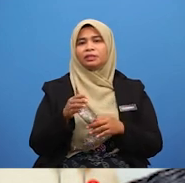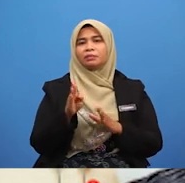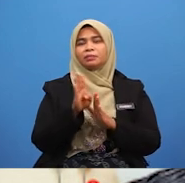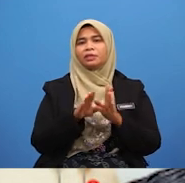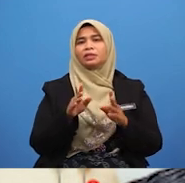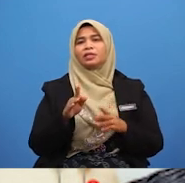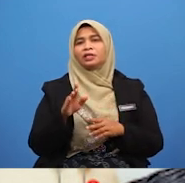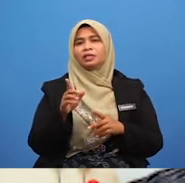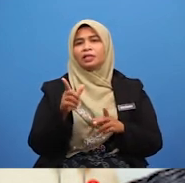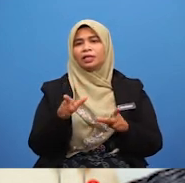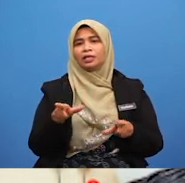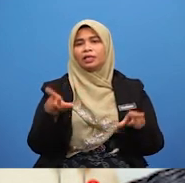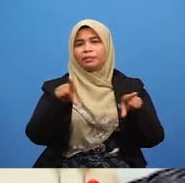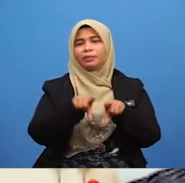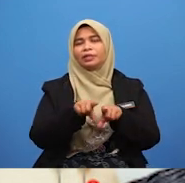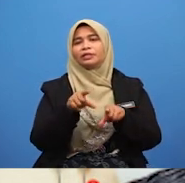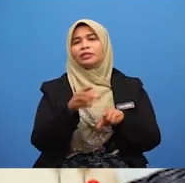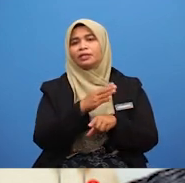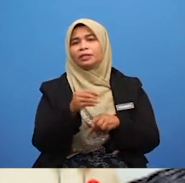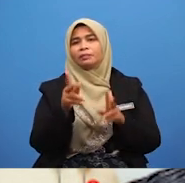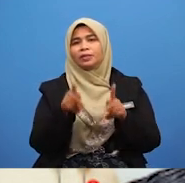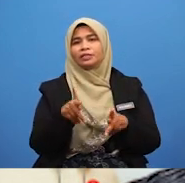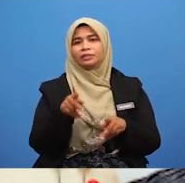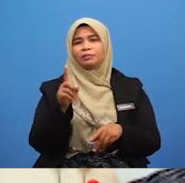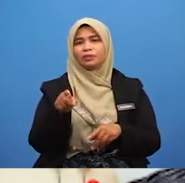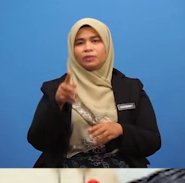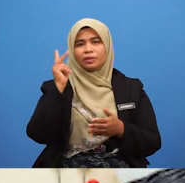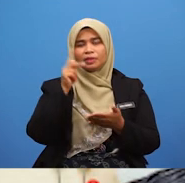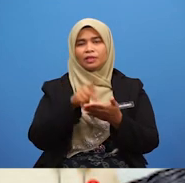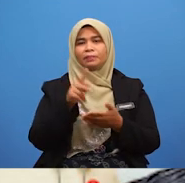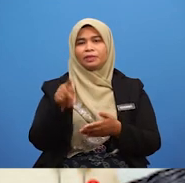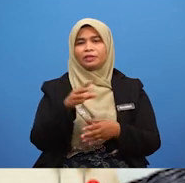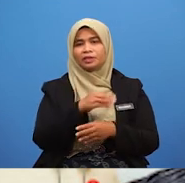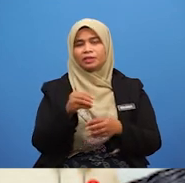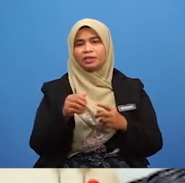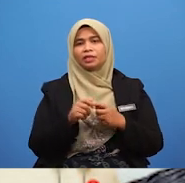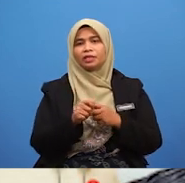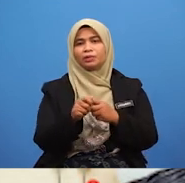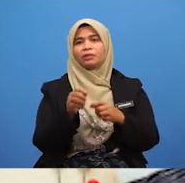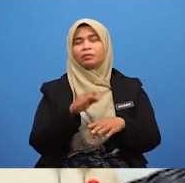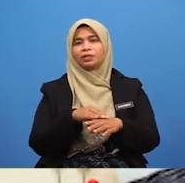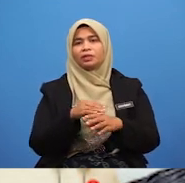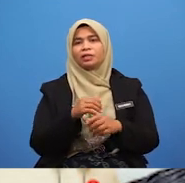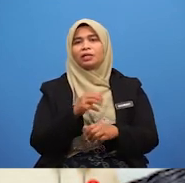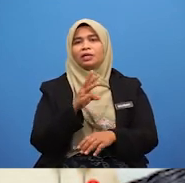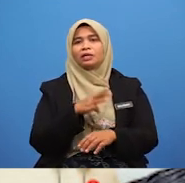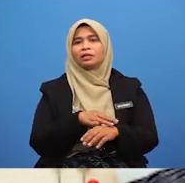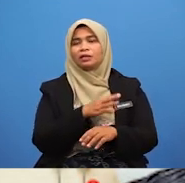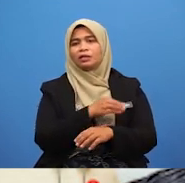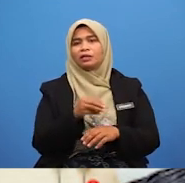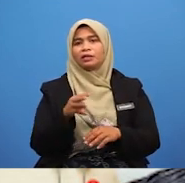itu, pelajar perlu periksa kecacatan fabrik jika terdapat fabrik